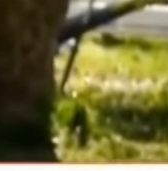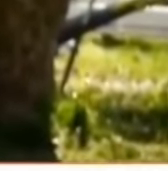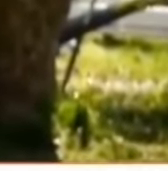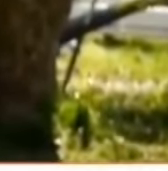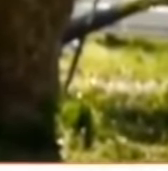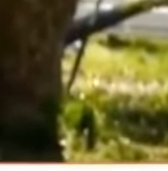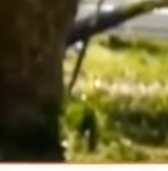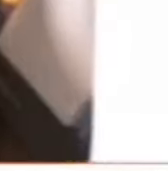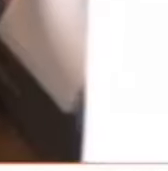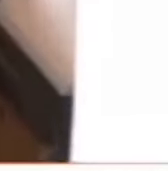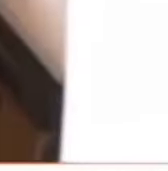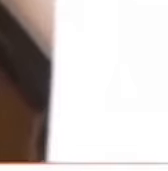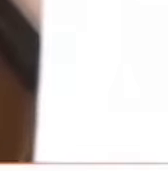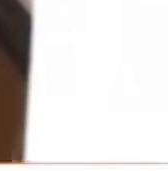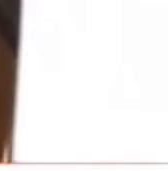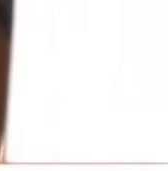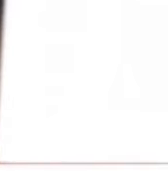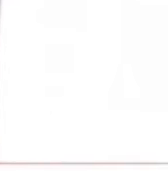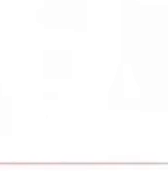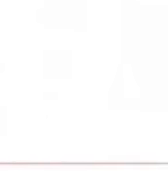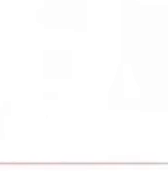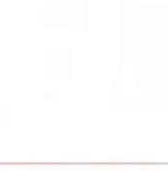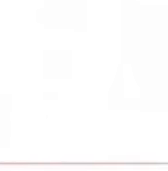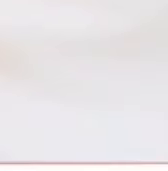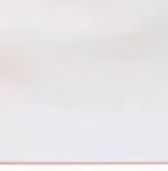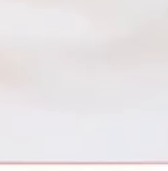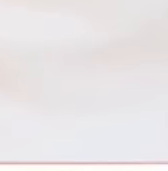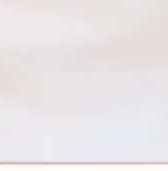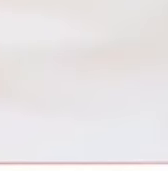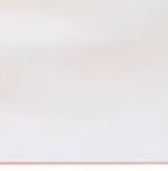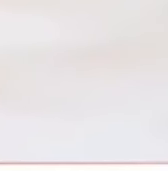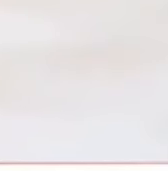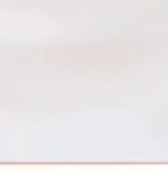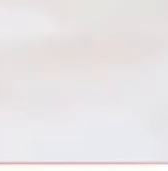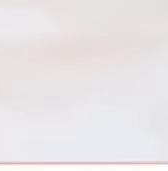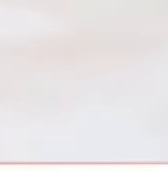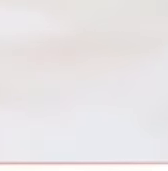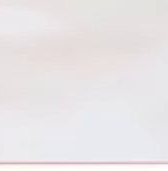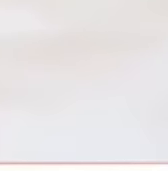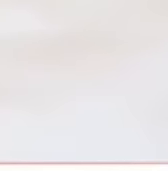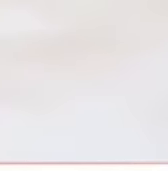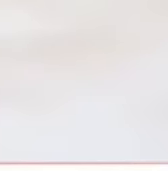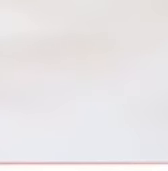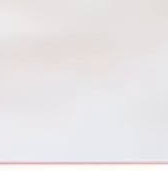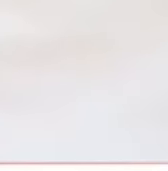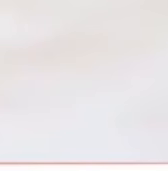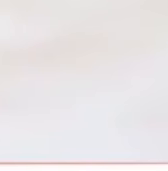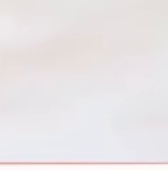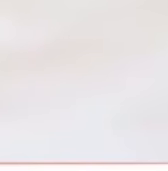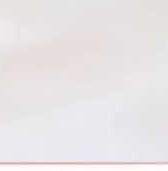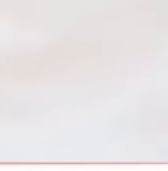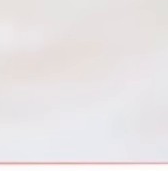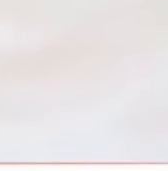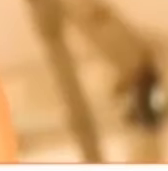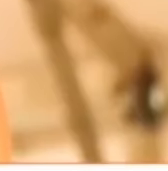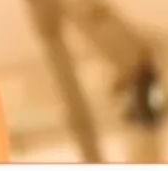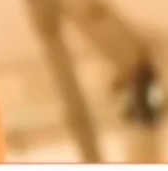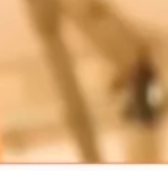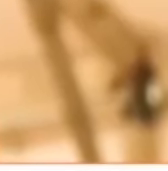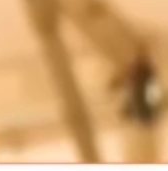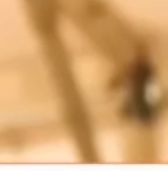omudaali olw'okuvuganya okuliyo okw'amaanyi. Nobo agamba nti ku myaka 29 kye kiseera ekituufu anyoke omuzanyi